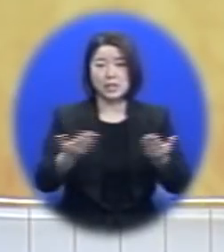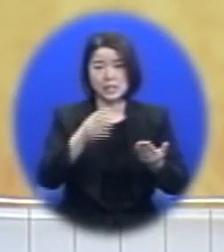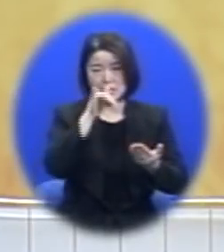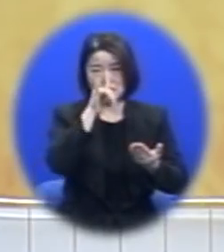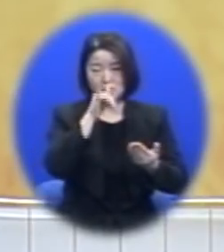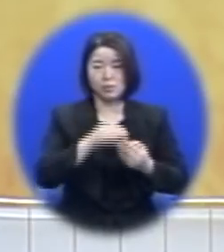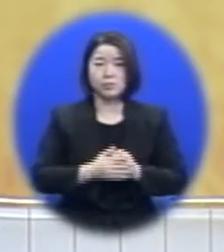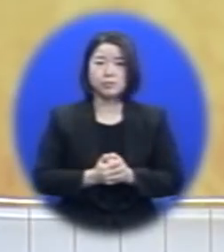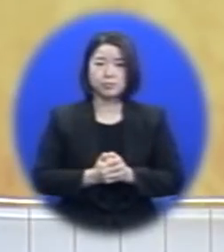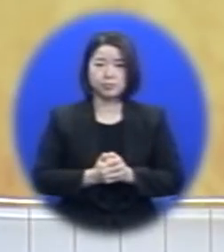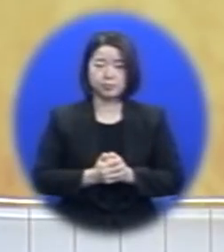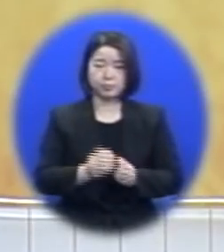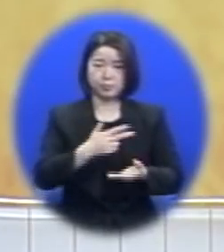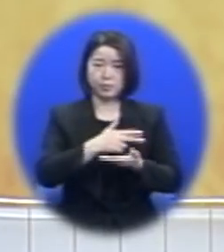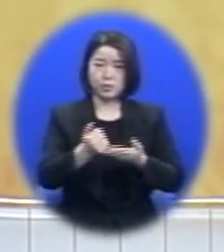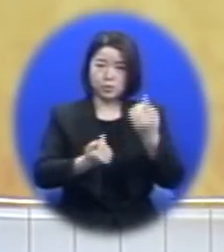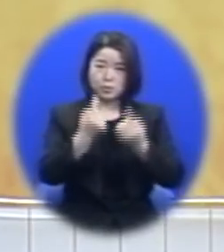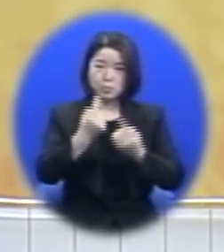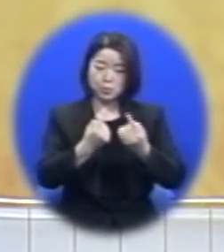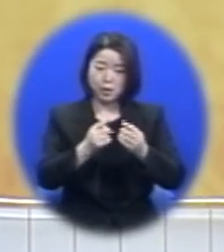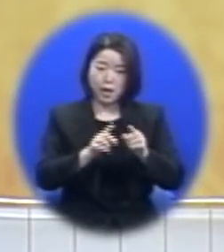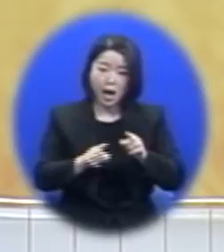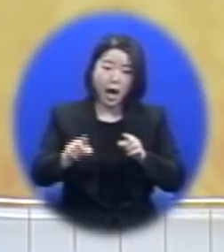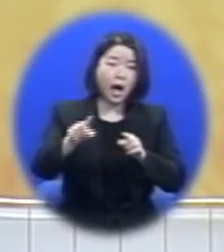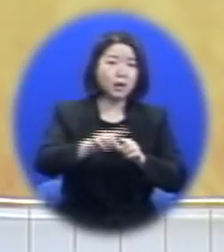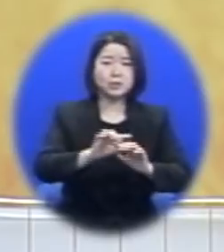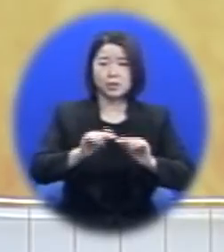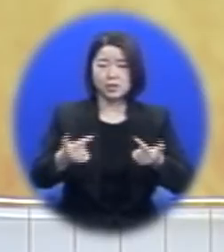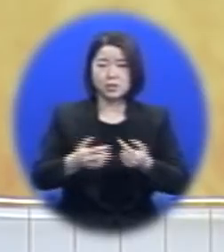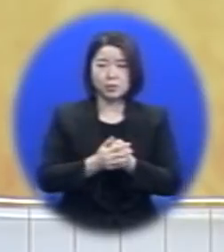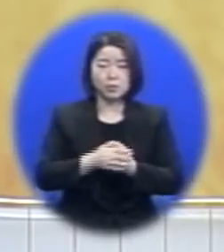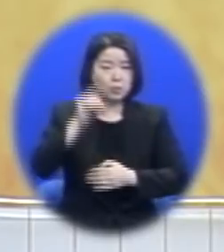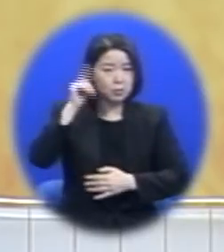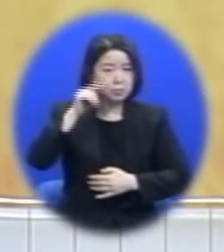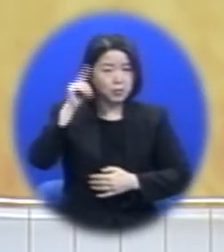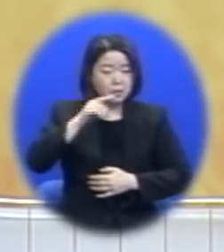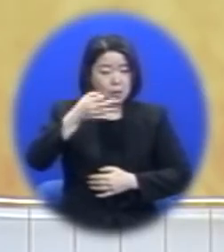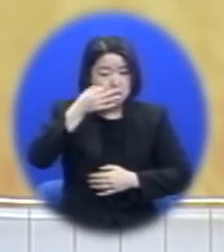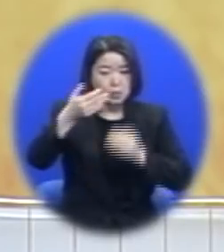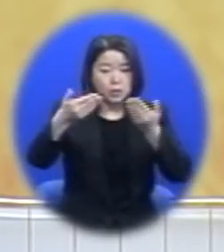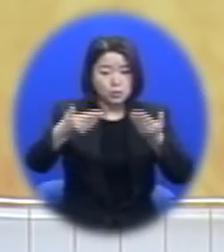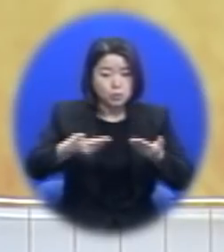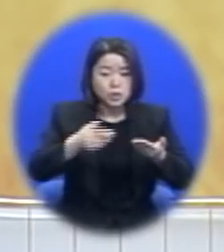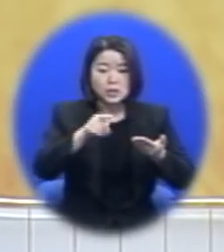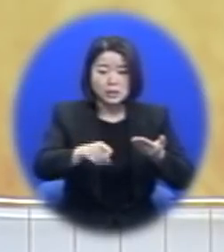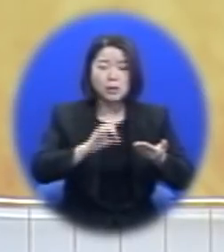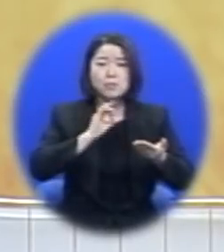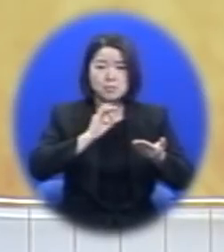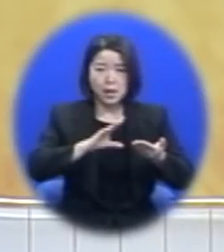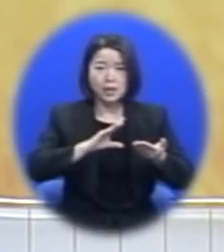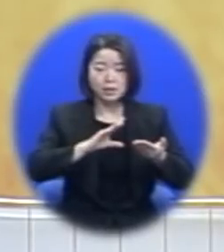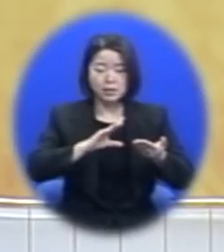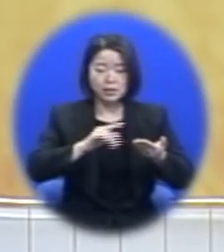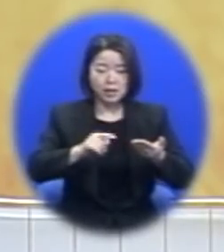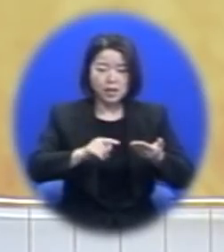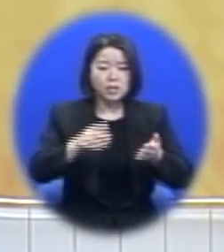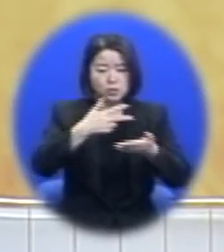있습니다. 주님보다 앞서지 않고 매일매일 보여주시는 것만큼만 주님을